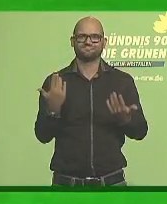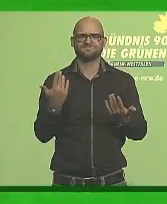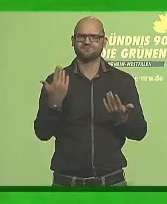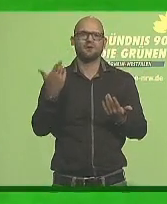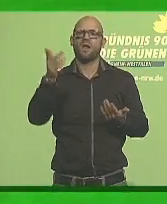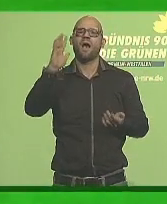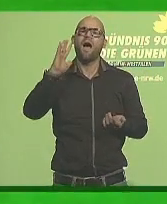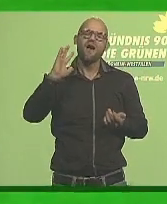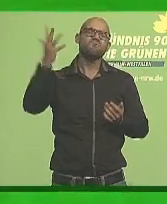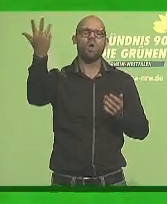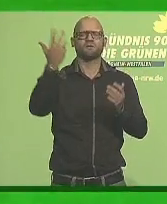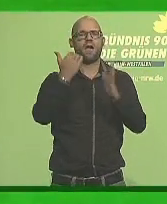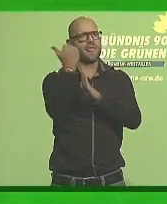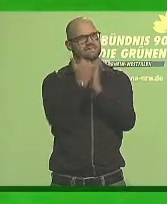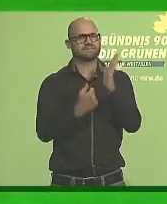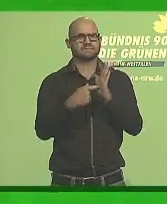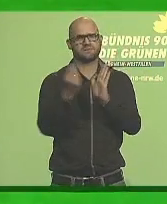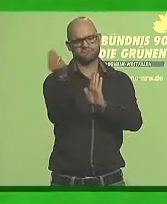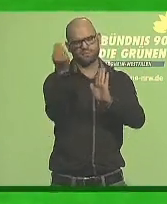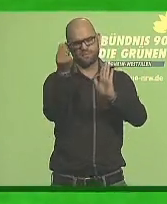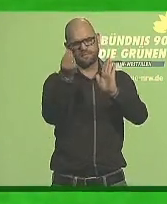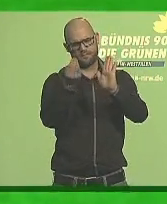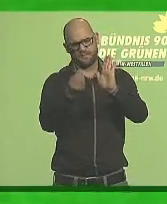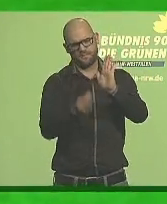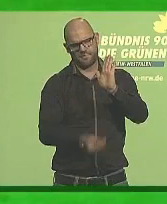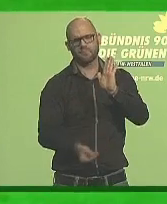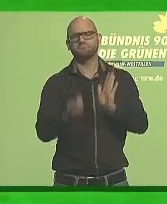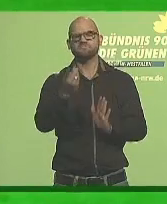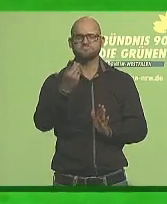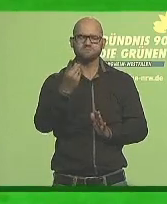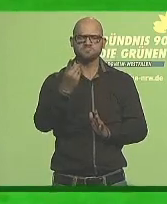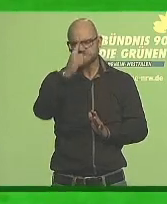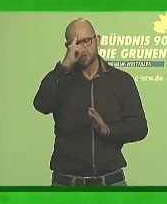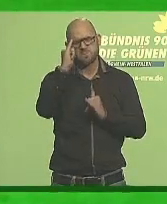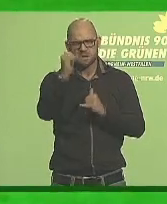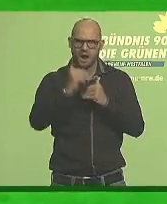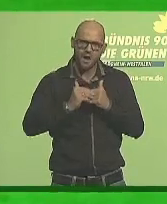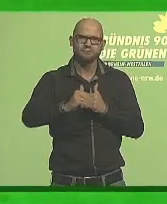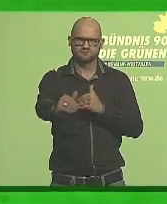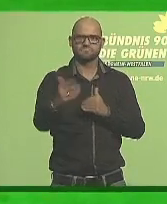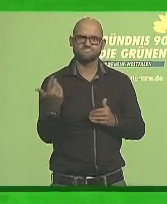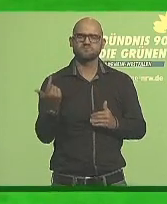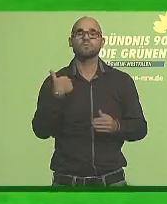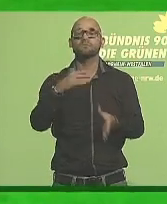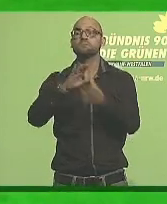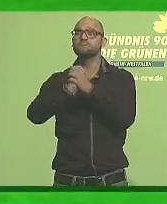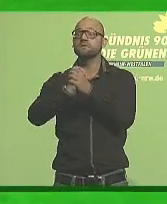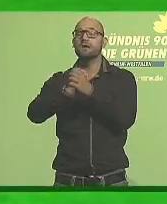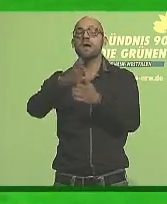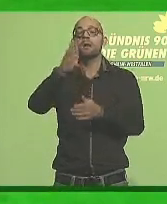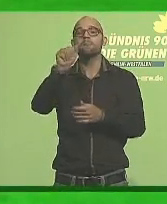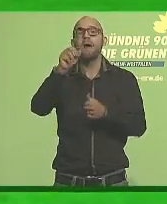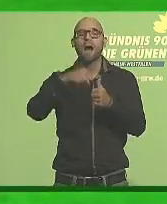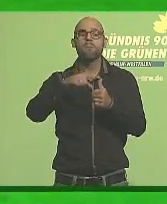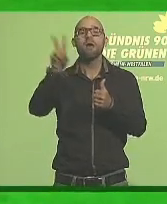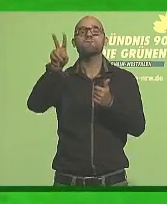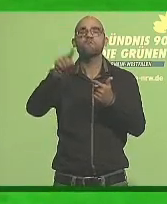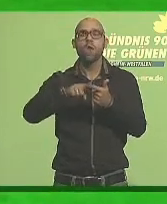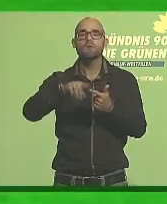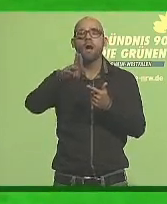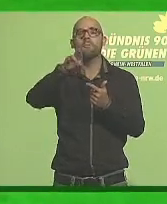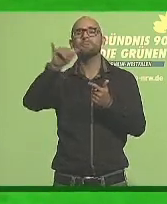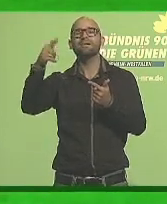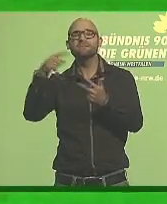bestimmt erfolgreiche Liste aufgestellt habt. Für alle anderen meine Glückwünsche an Bärbel, Volker und Britta. Und ich freue